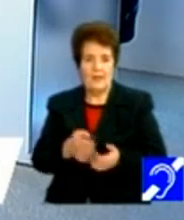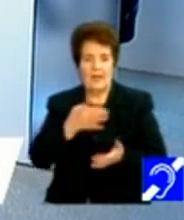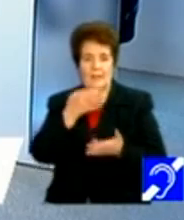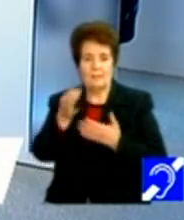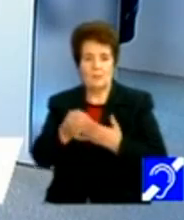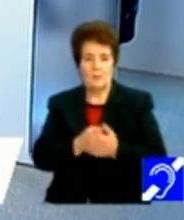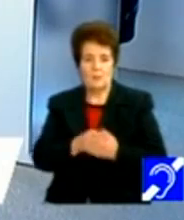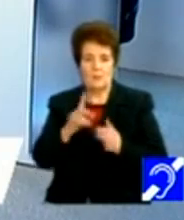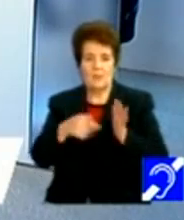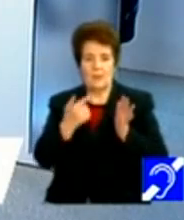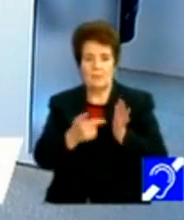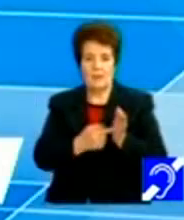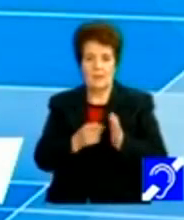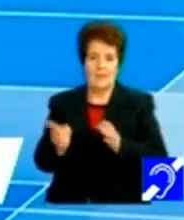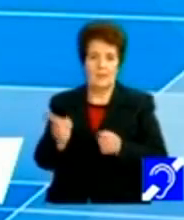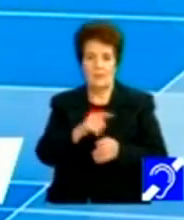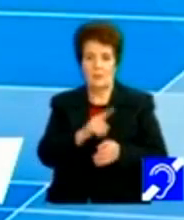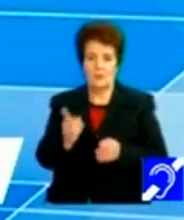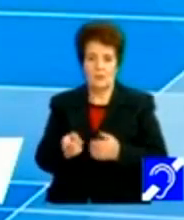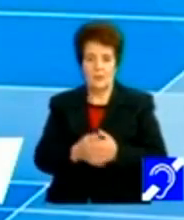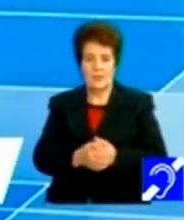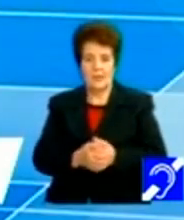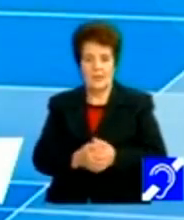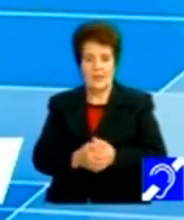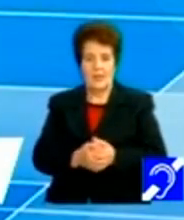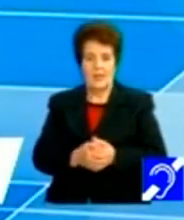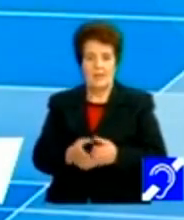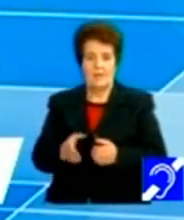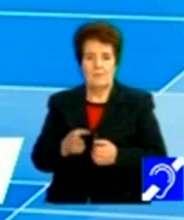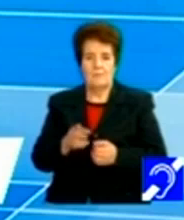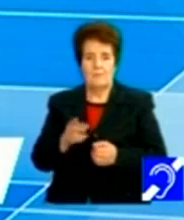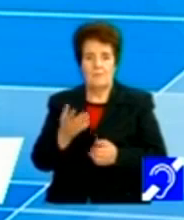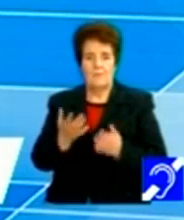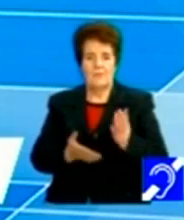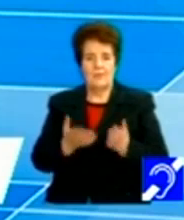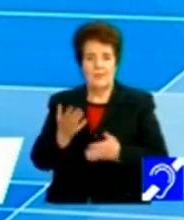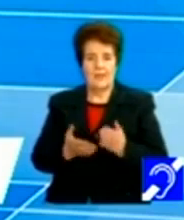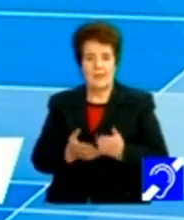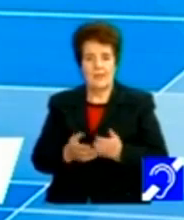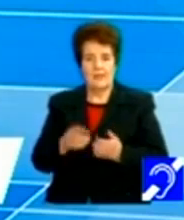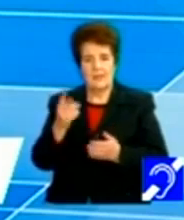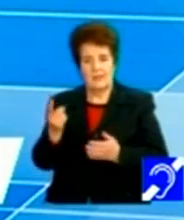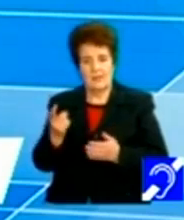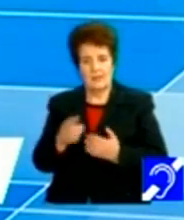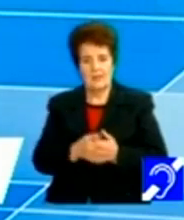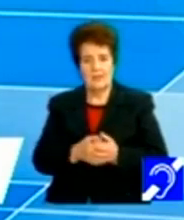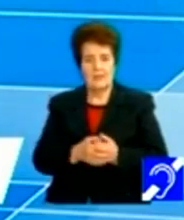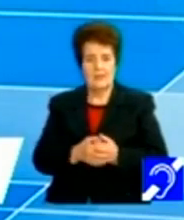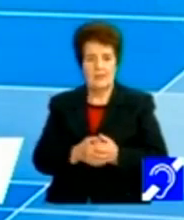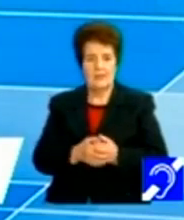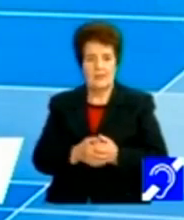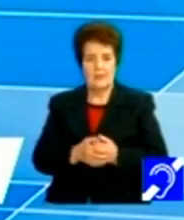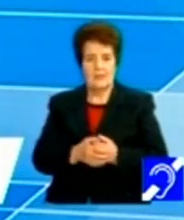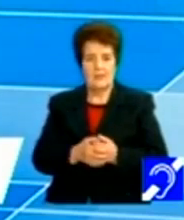răspunsuri, pentru întrebări încrucișate. Dacă vreți să repetați, domnul Chirtoacă, și inclusiv și implicit